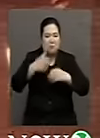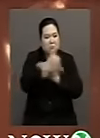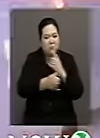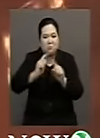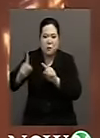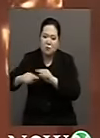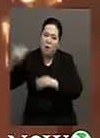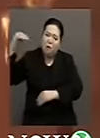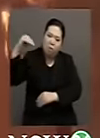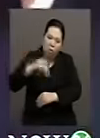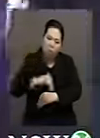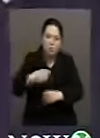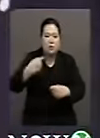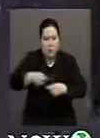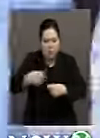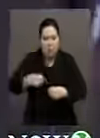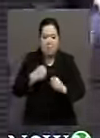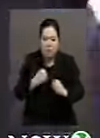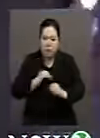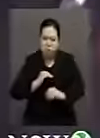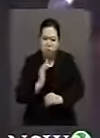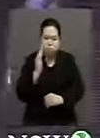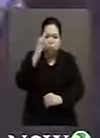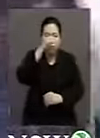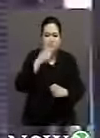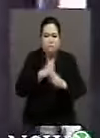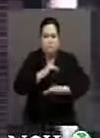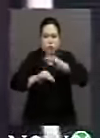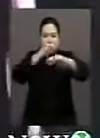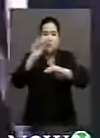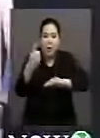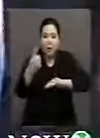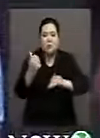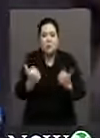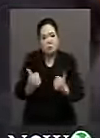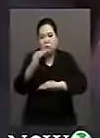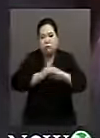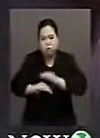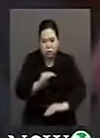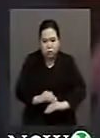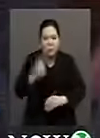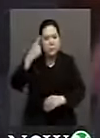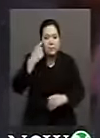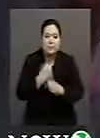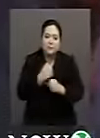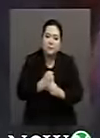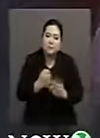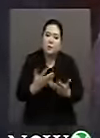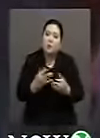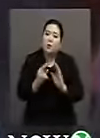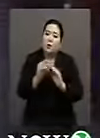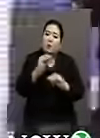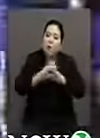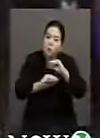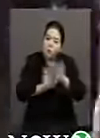ลงจะฟื้นตัวขึ้นมาเนี่ยก็ต้องหาทางร่วมมือกันนะคะซึ่งเป็นไปได้ว่าอาจจะหารือกันเรื่องการปฏิรูปโครงสร้างนโยบาย